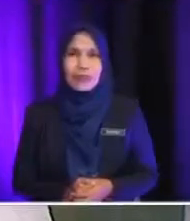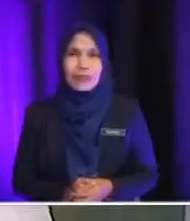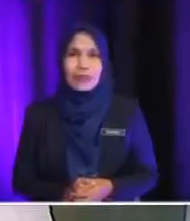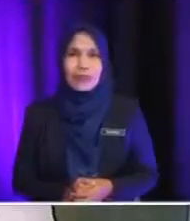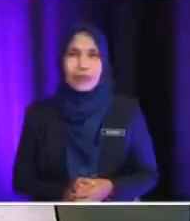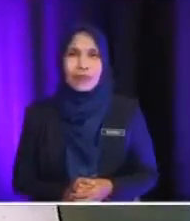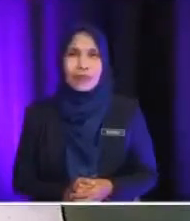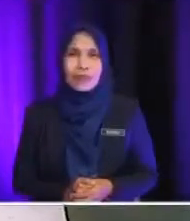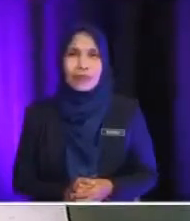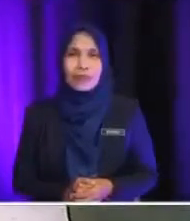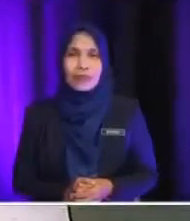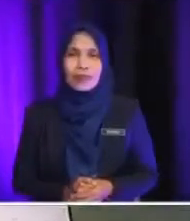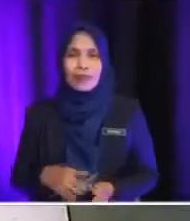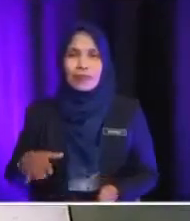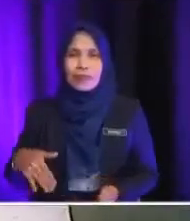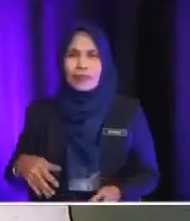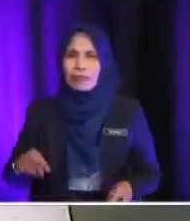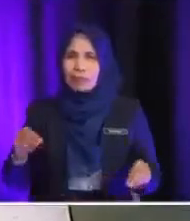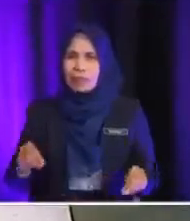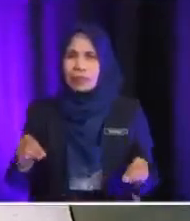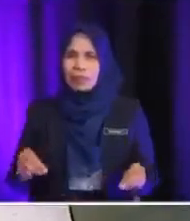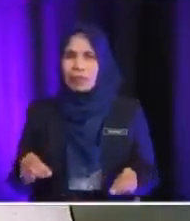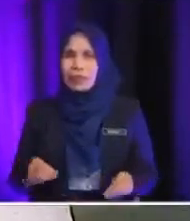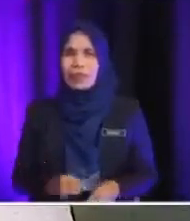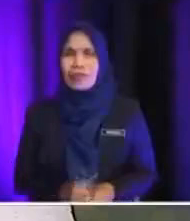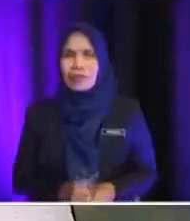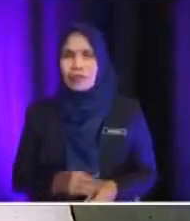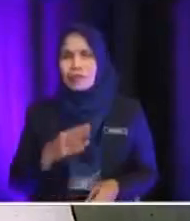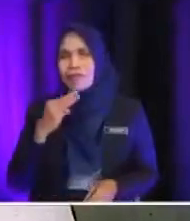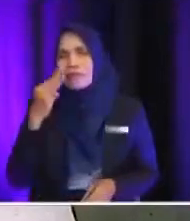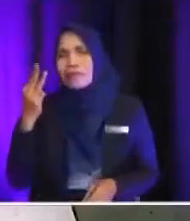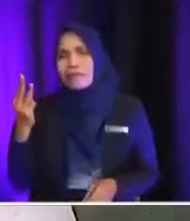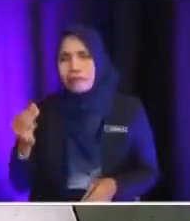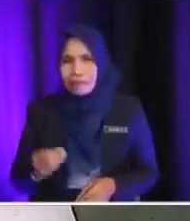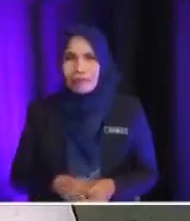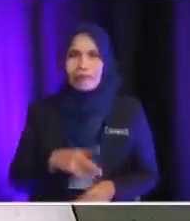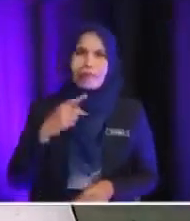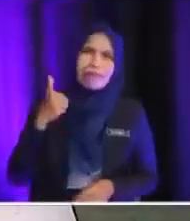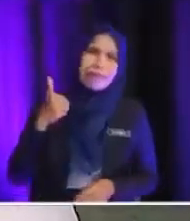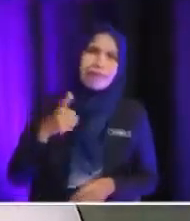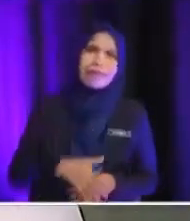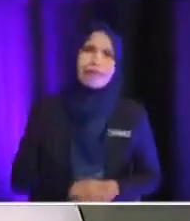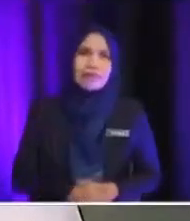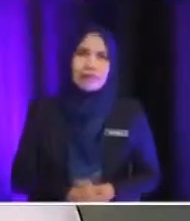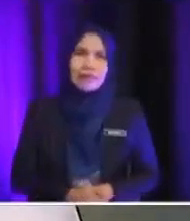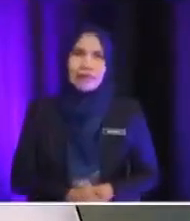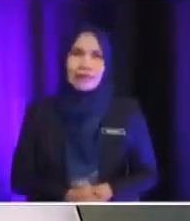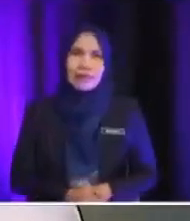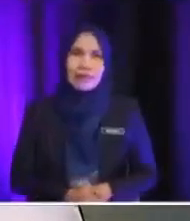Wah, belum masak lagi pun dah terliur. Dah ada dia bau dia kan? Dia punya bau sedap betul. Okey.